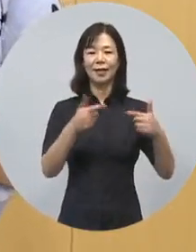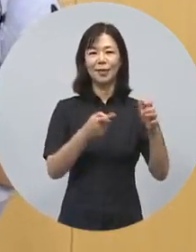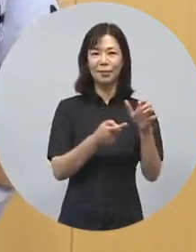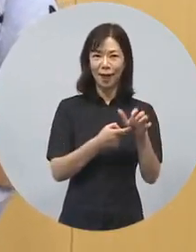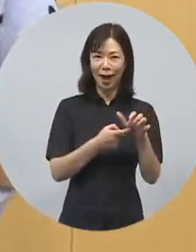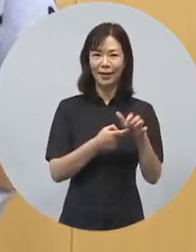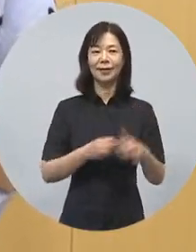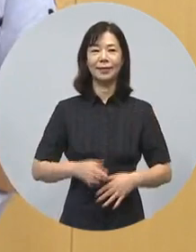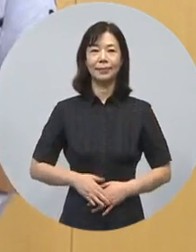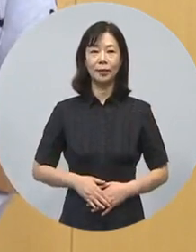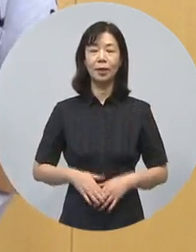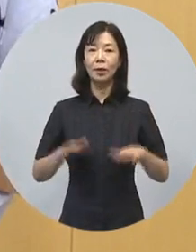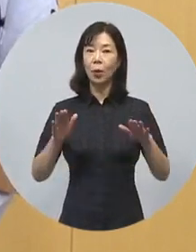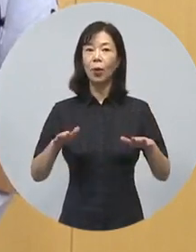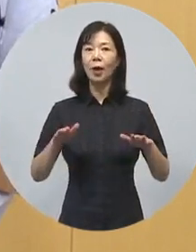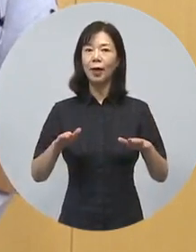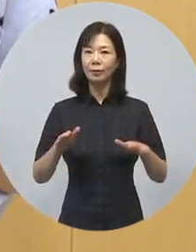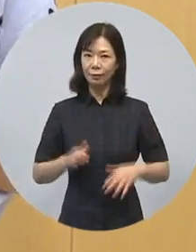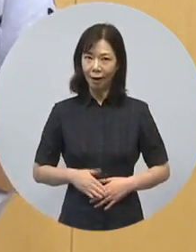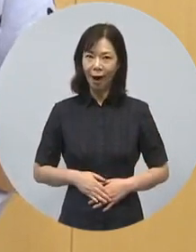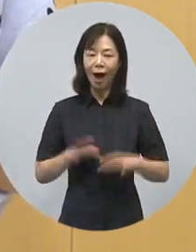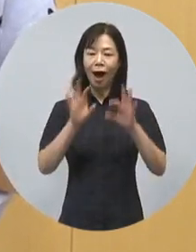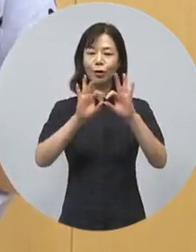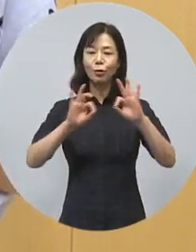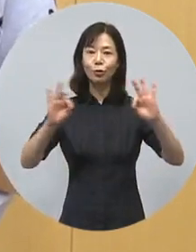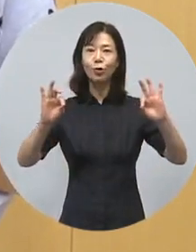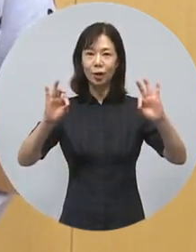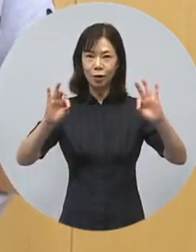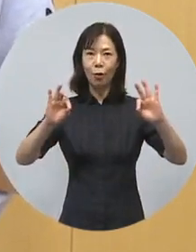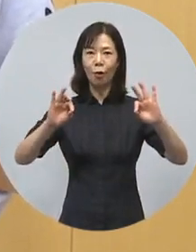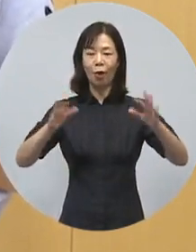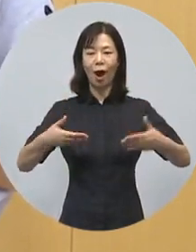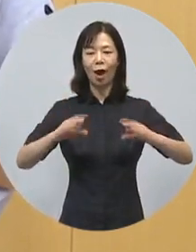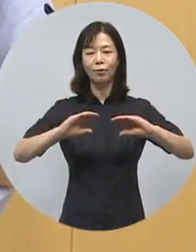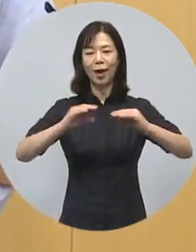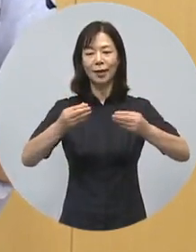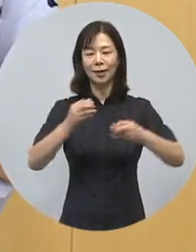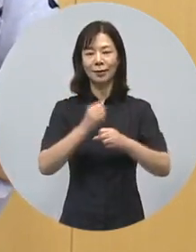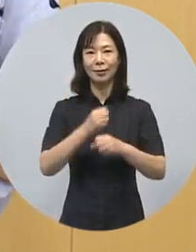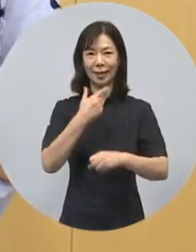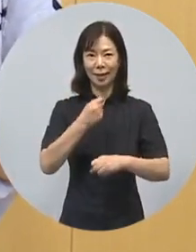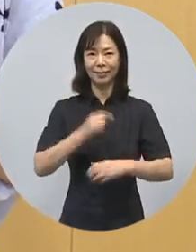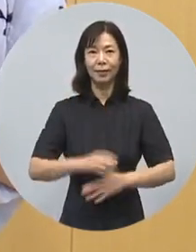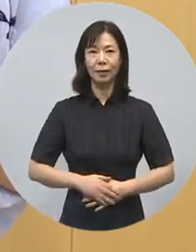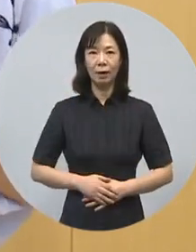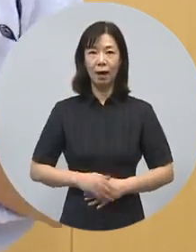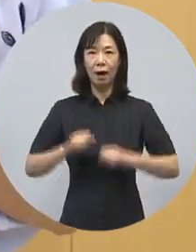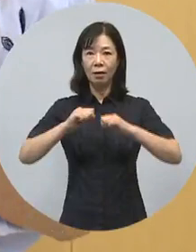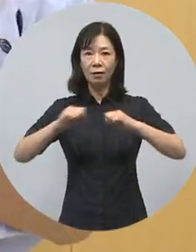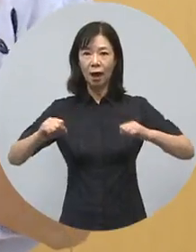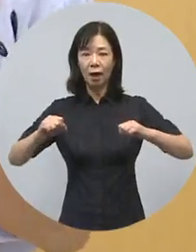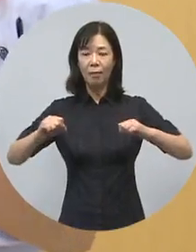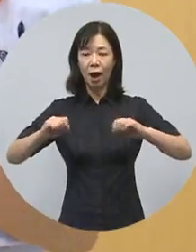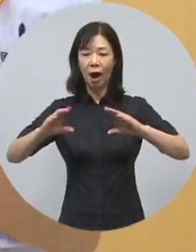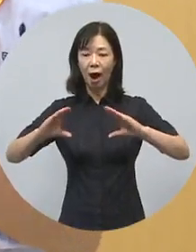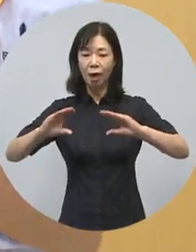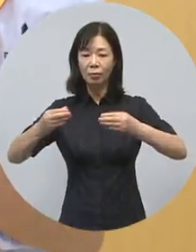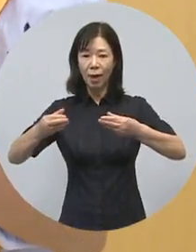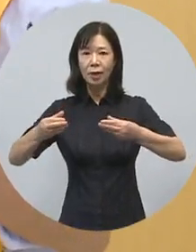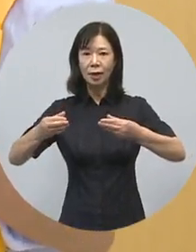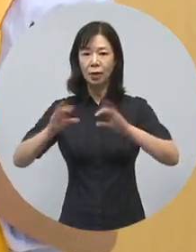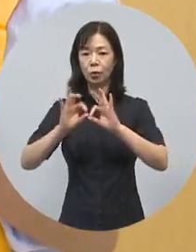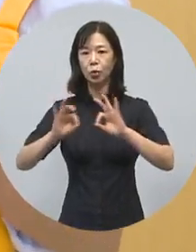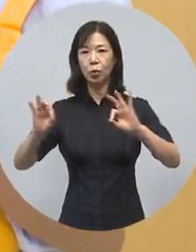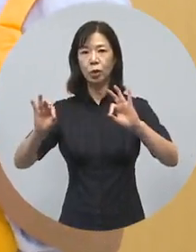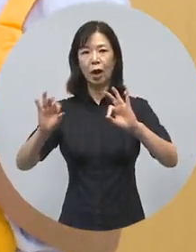。 今回はシャキッとパリッときゅうりの春巻きを作りたいと思います。 生春巻きにきゅうりは入るんですが、今回